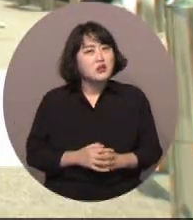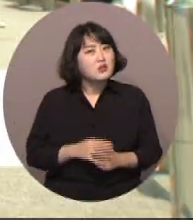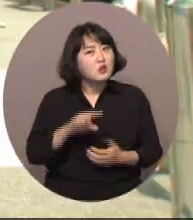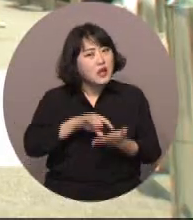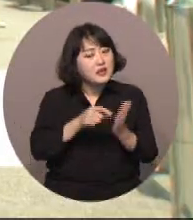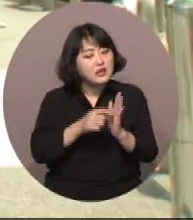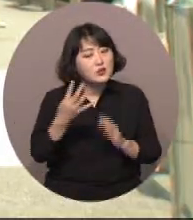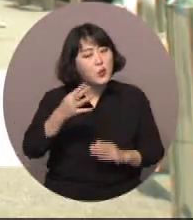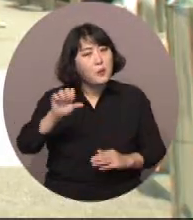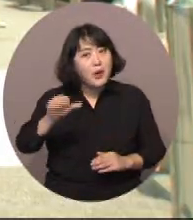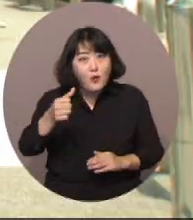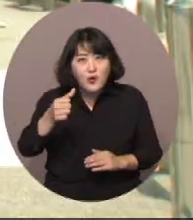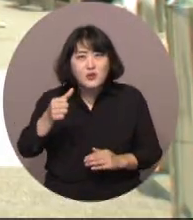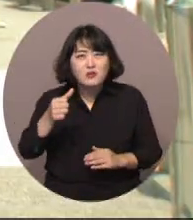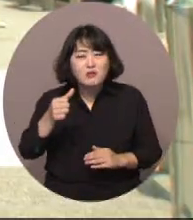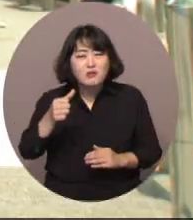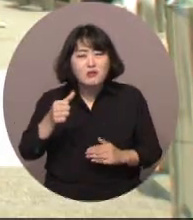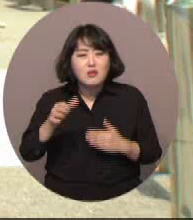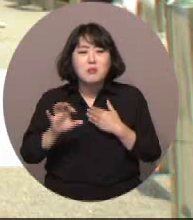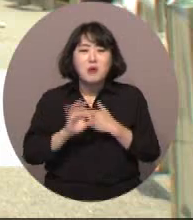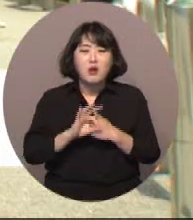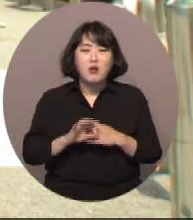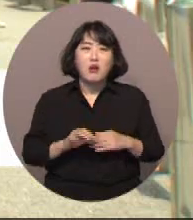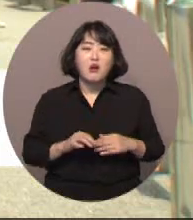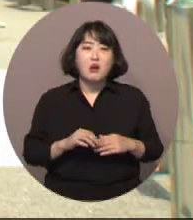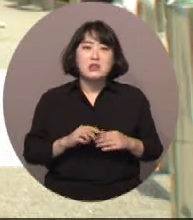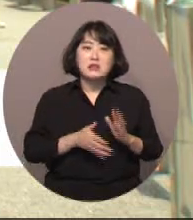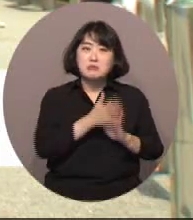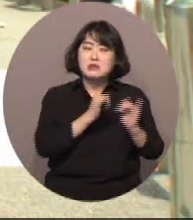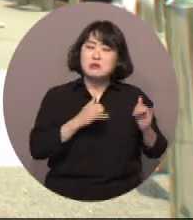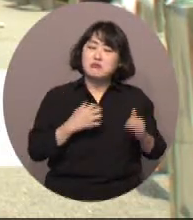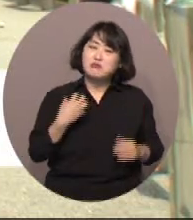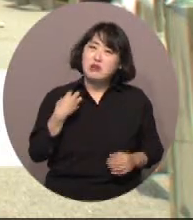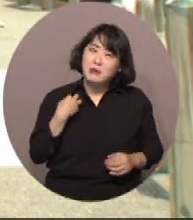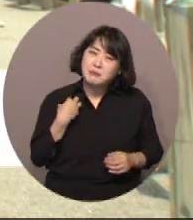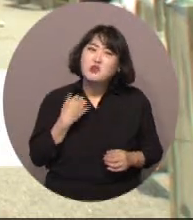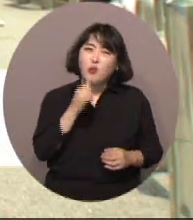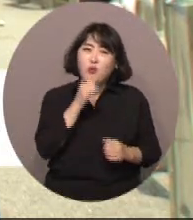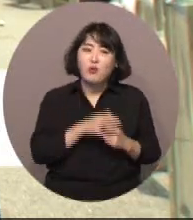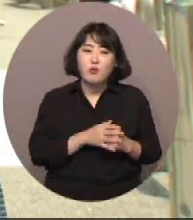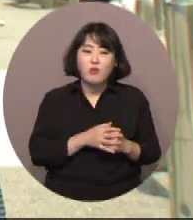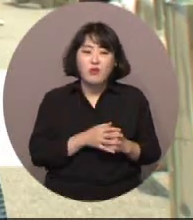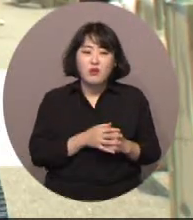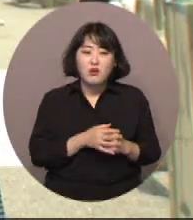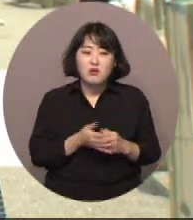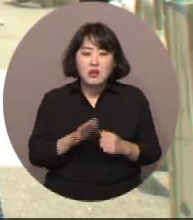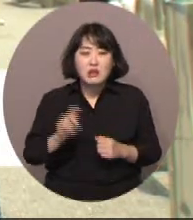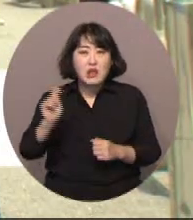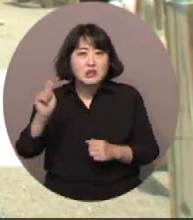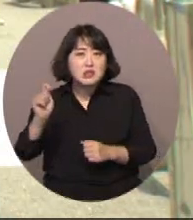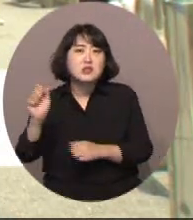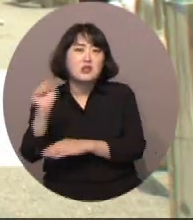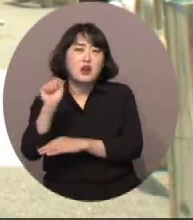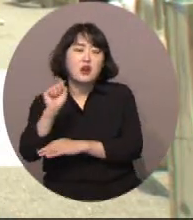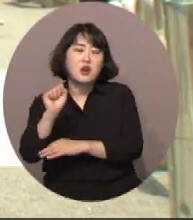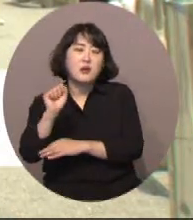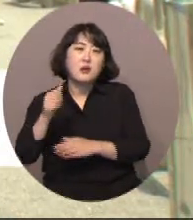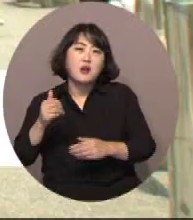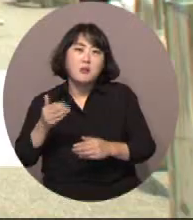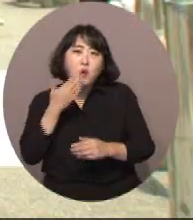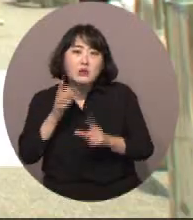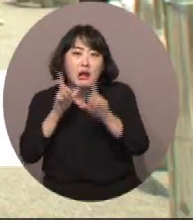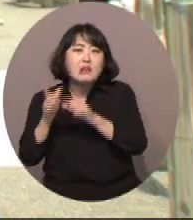이렇게 하면은 그것도 우리한테는 좀 부담스러운데 택시 기종에서 살아야 되니까 6,000원은